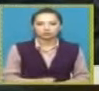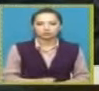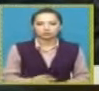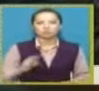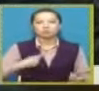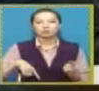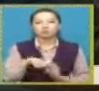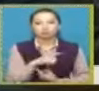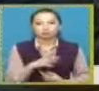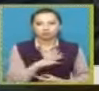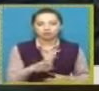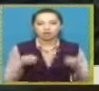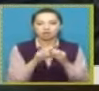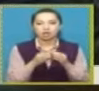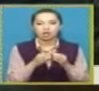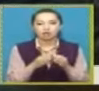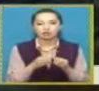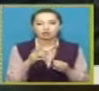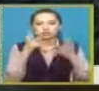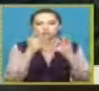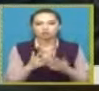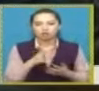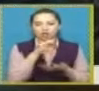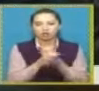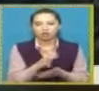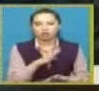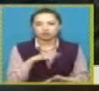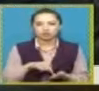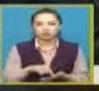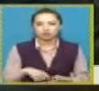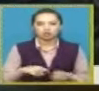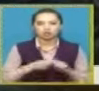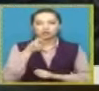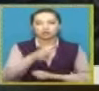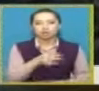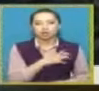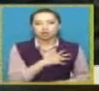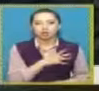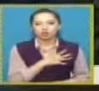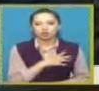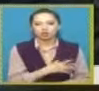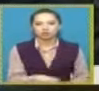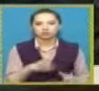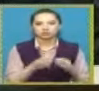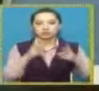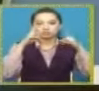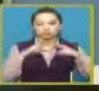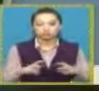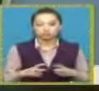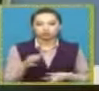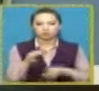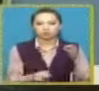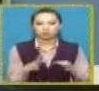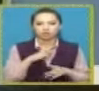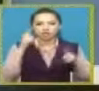біз 10 материалмен өз басым жібердім. Сот жюриіне 10 материал, оны да қаралып